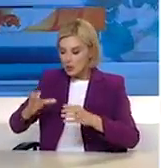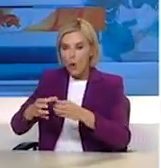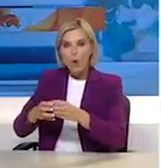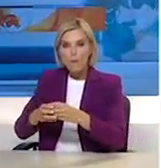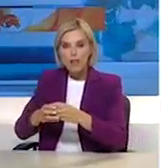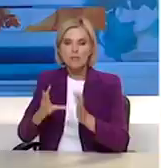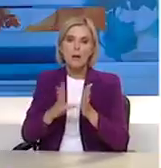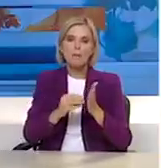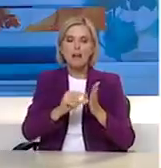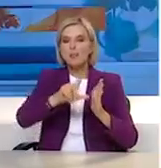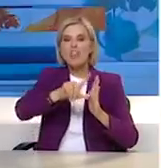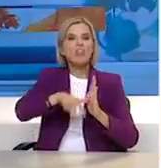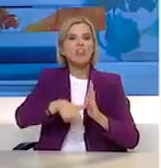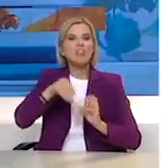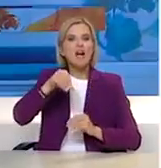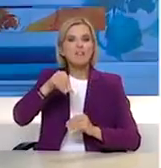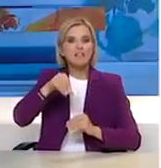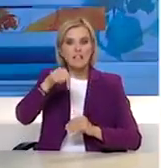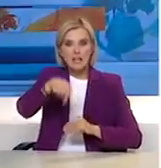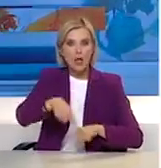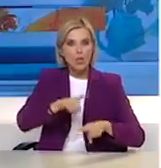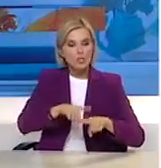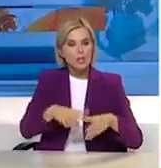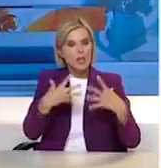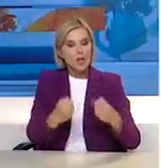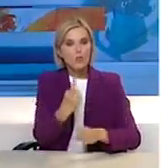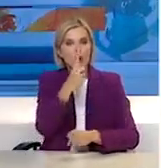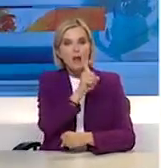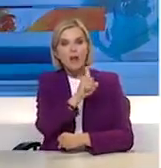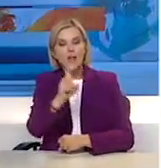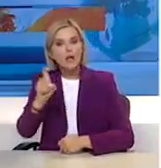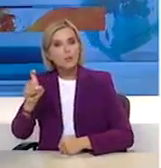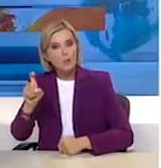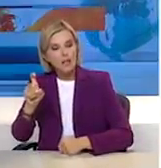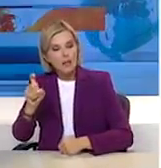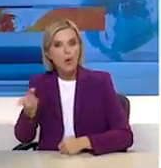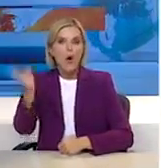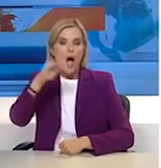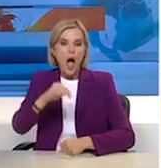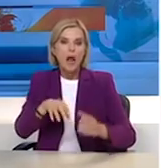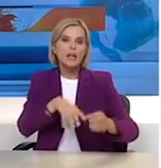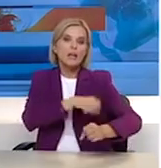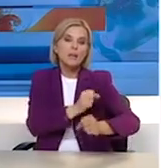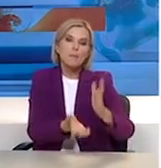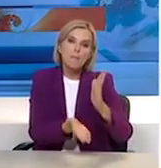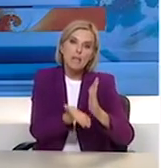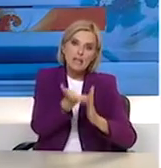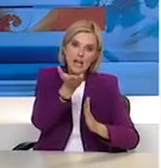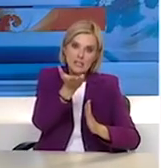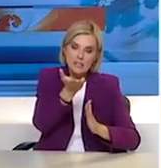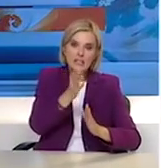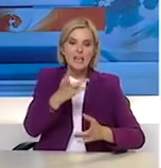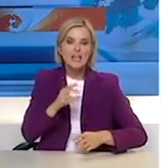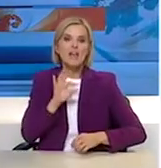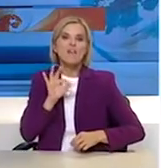επηρεαστούν οι διαβητικοί που στην Ελλάδα φτάνουν το 1 εκατομμύριο, αυτοί που έχουν ανθεκτική υπέρταση, χαμηλό κλάσμα εξώθησης ή προβλήματα